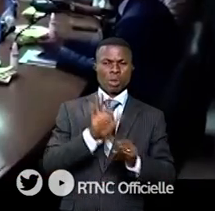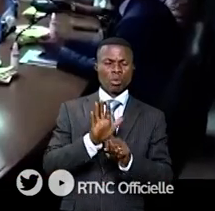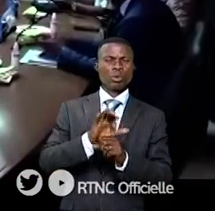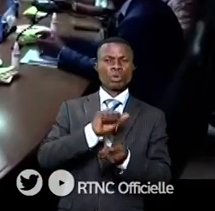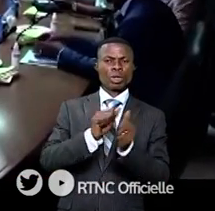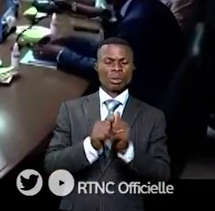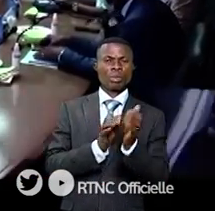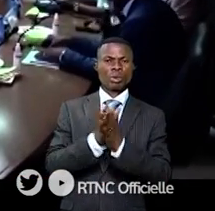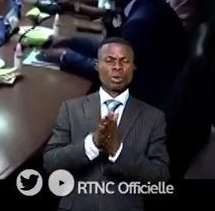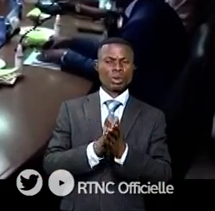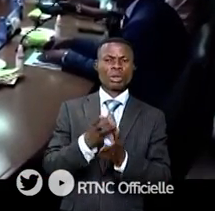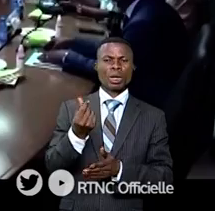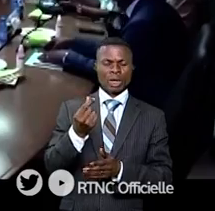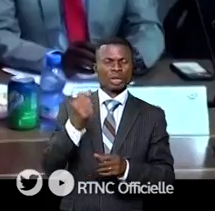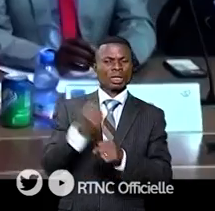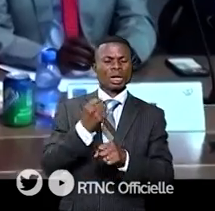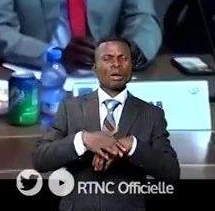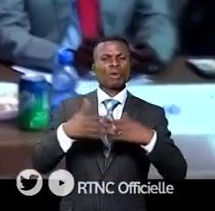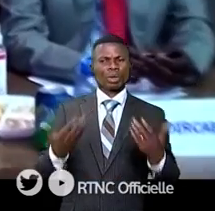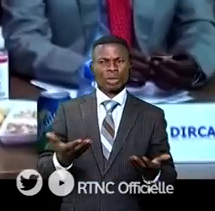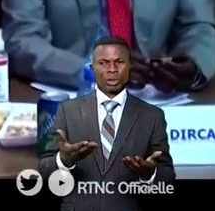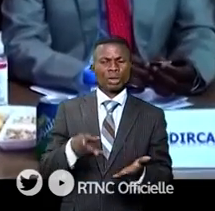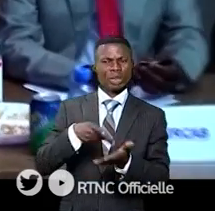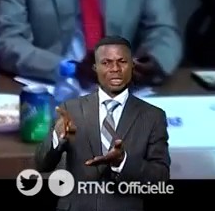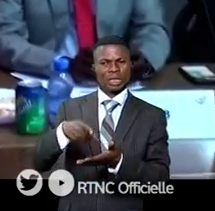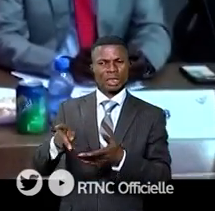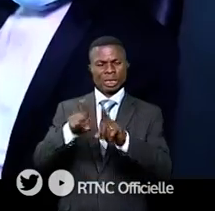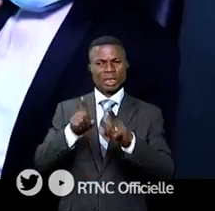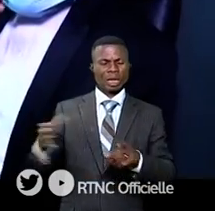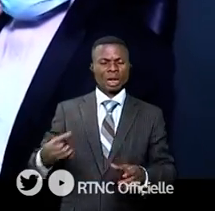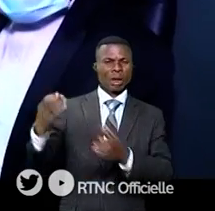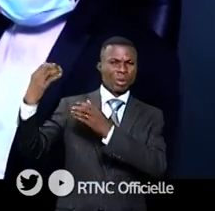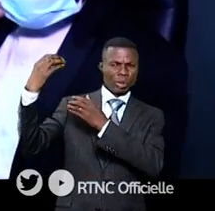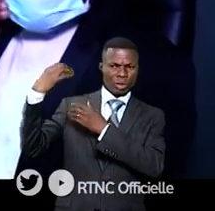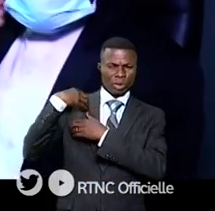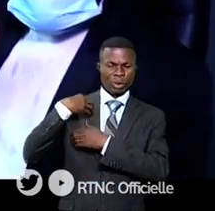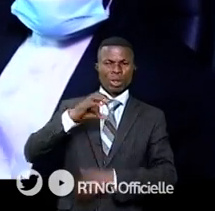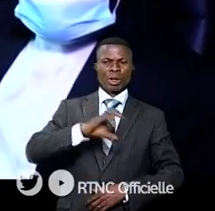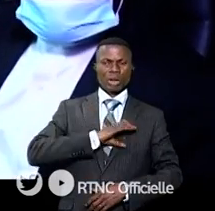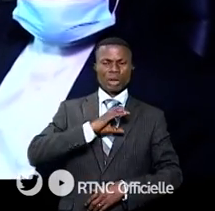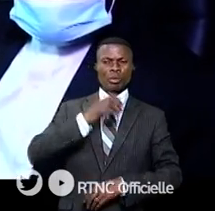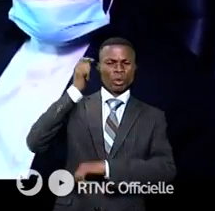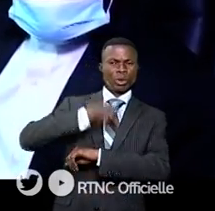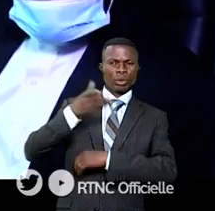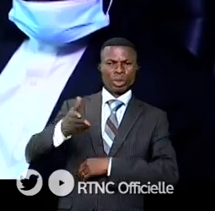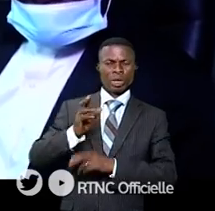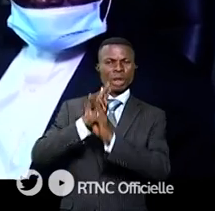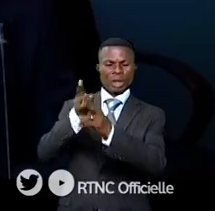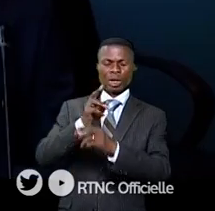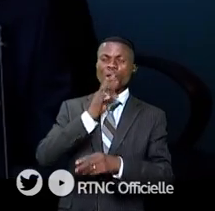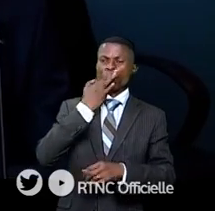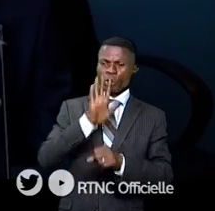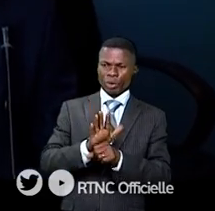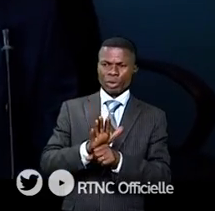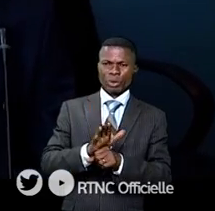préoccupations liées aux frais de fonctionnement, rémunération et prise en charge de la police judiciaire. Réponse rassurante